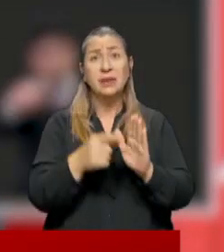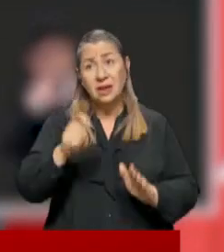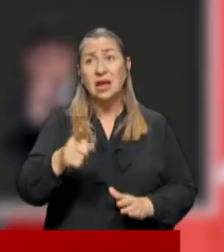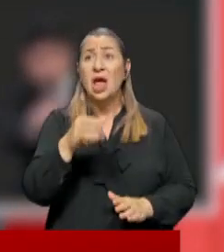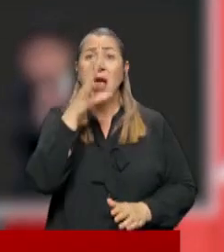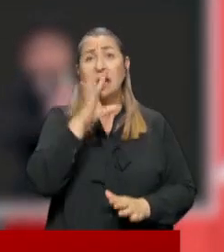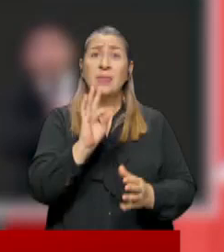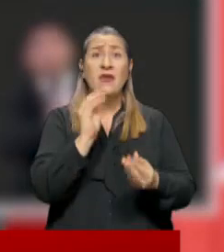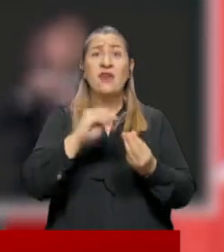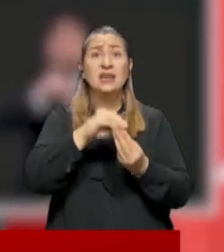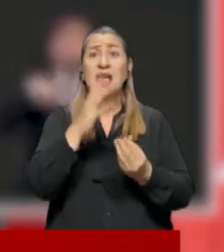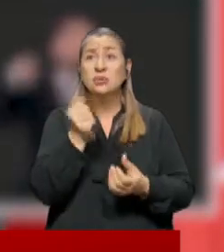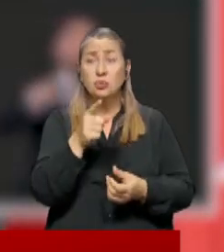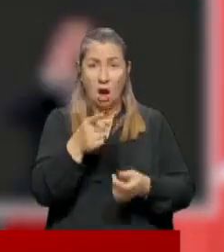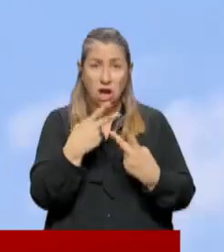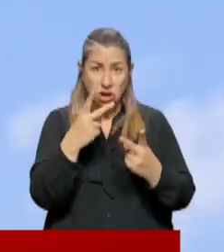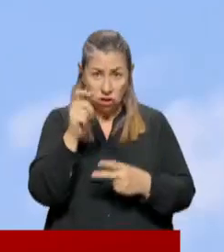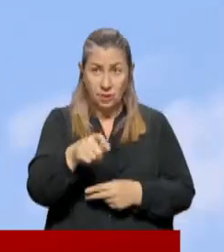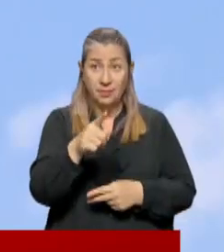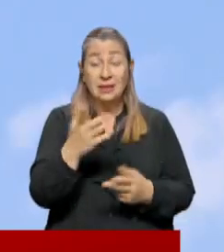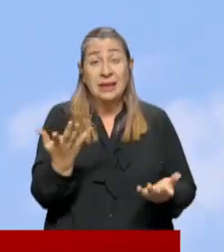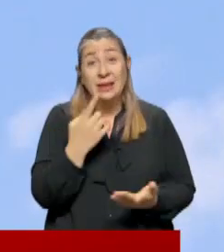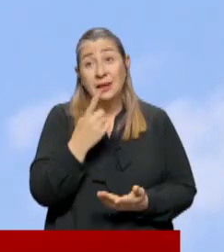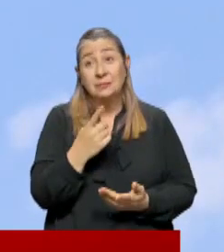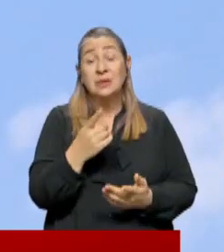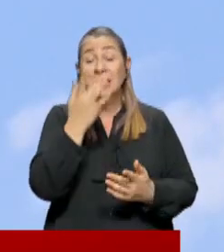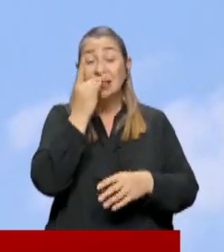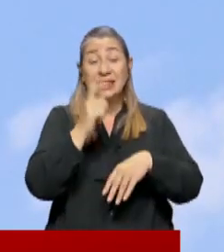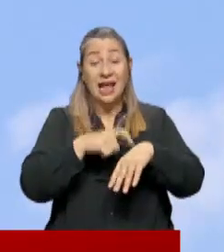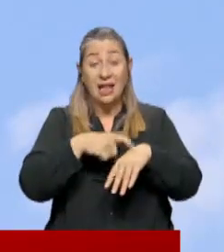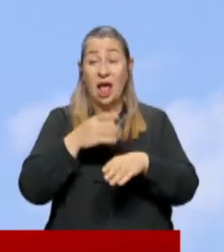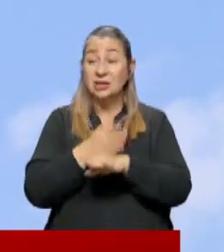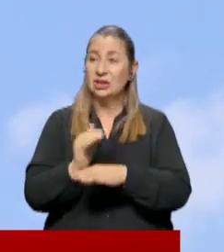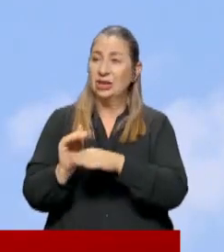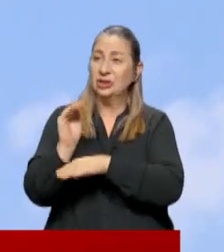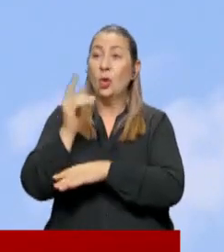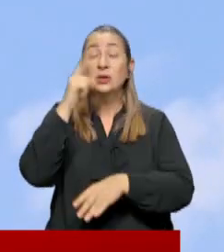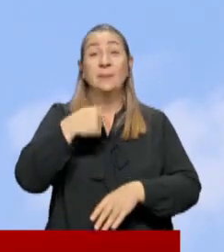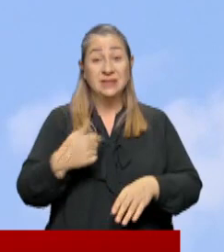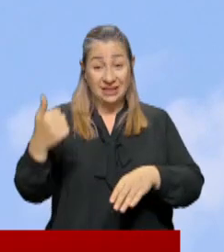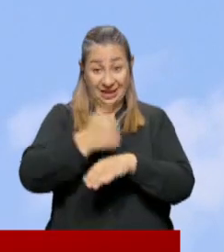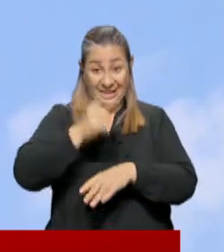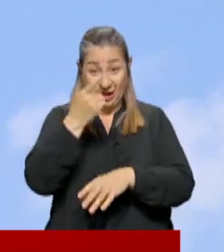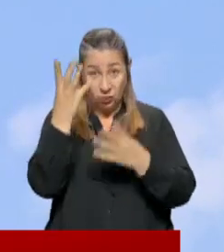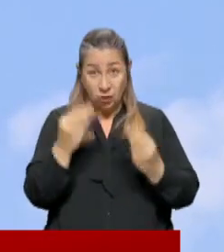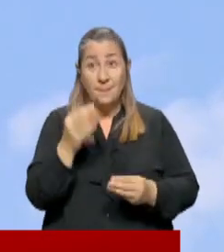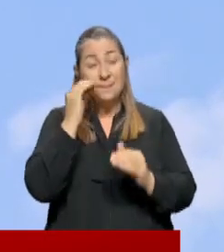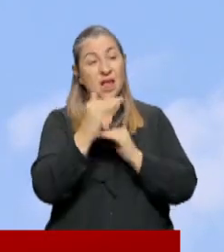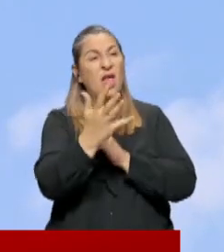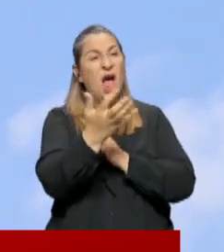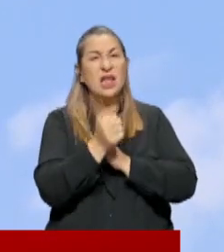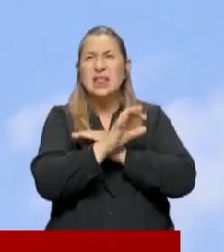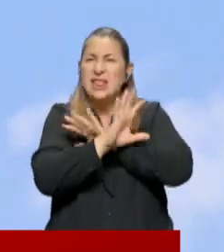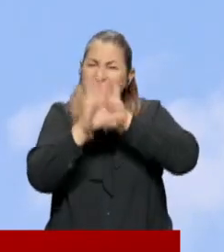ispatla kimden faiz almışız bunu ortaya koy Ne diyelim taklitler aslını yaşatır Onun için biz iktidara gelir gelmez milletten